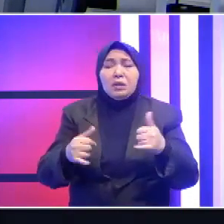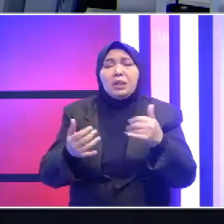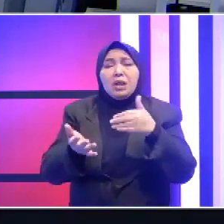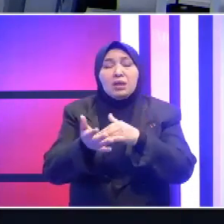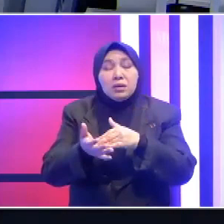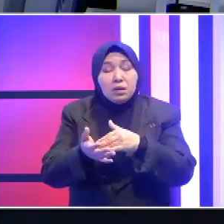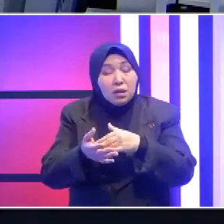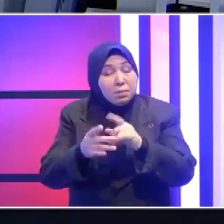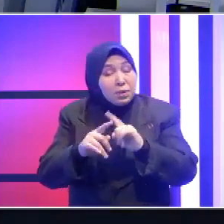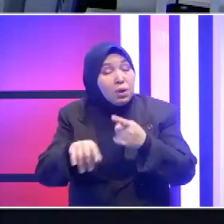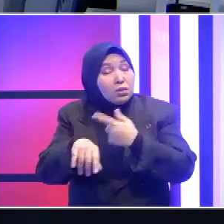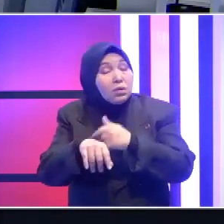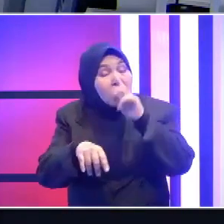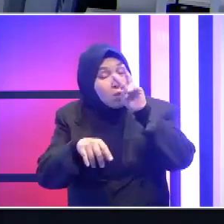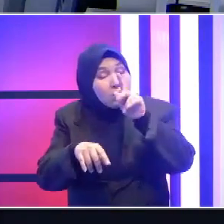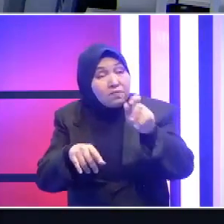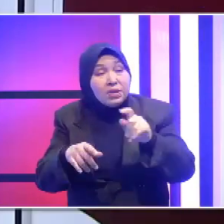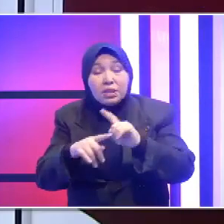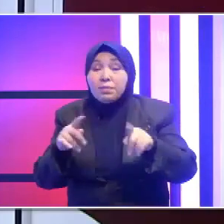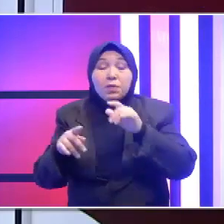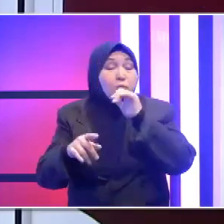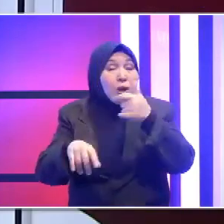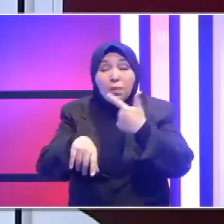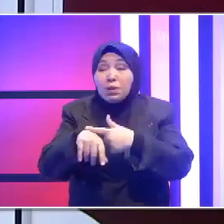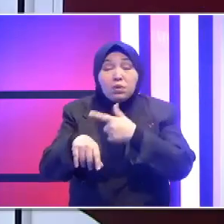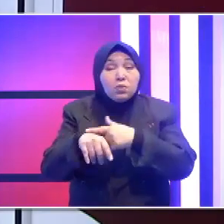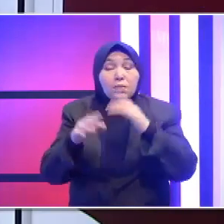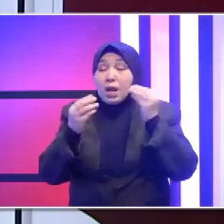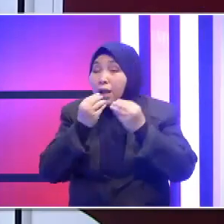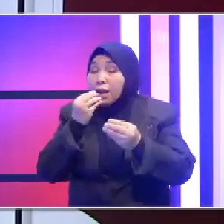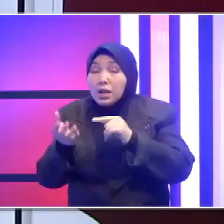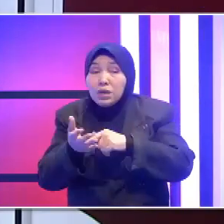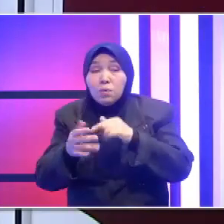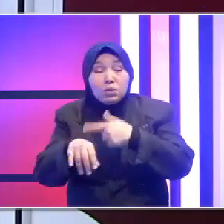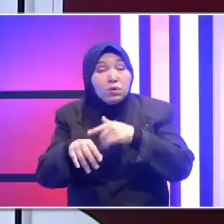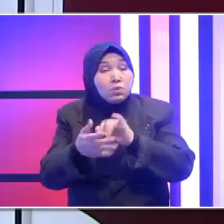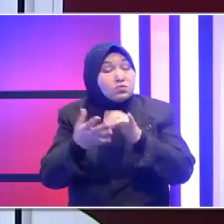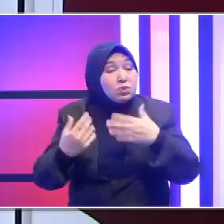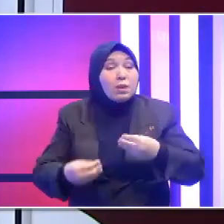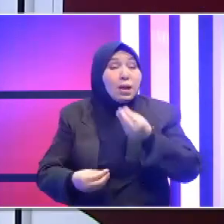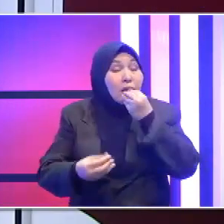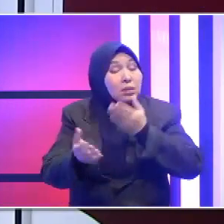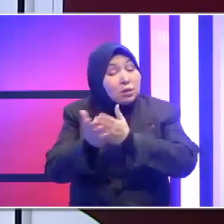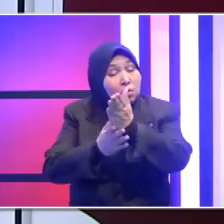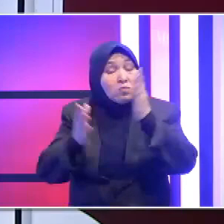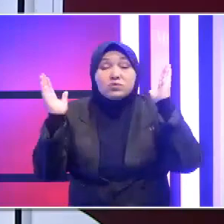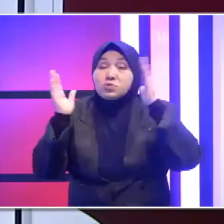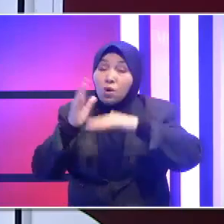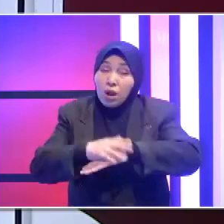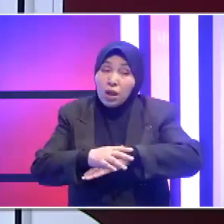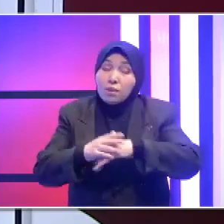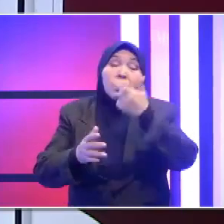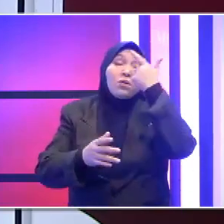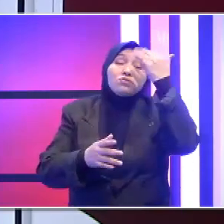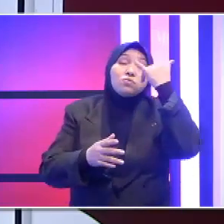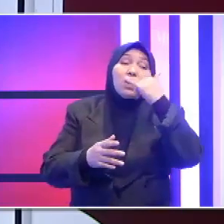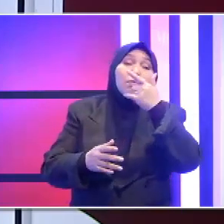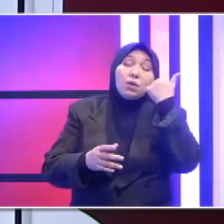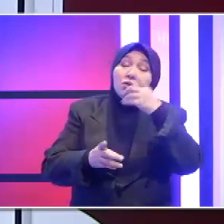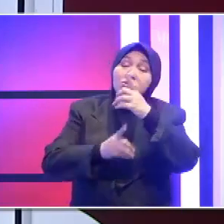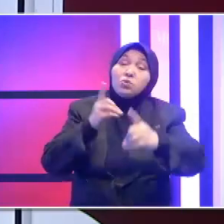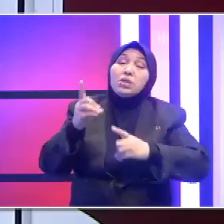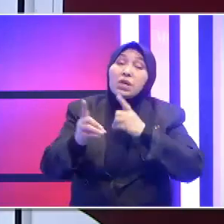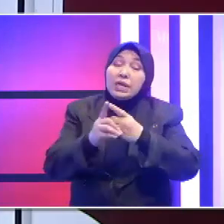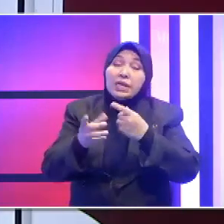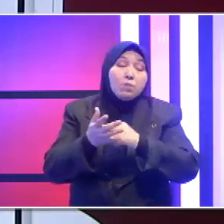Khoir pada waktu itu bukannya main game ataupun makan lagi pada waktu itu kalau udah makan terus saja salat karena apa Karena dunia